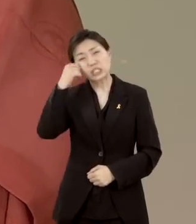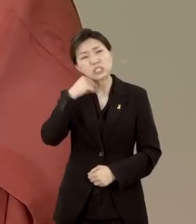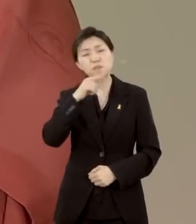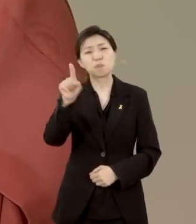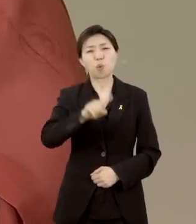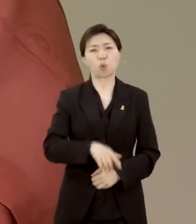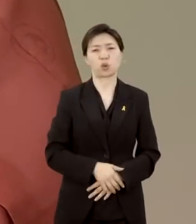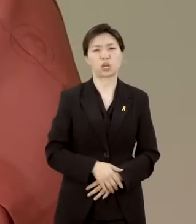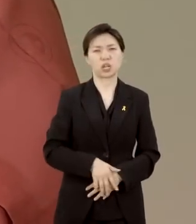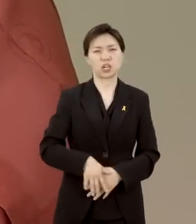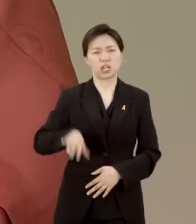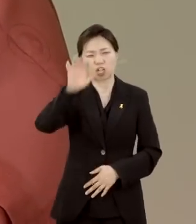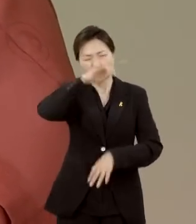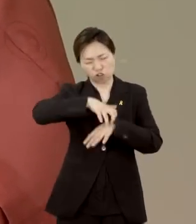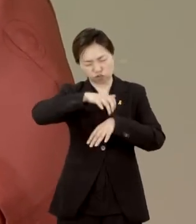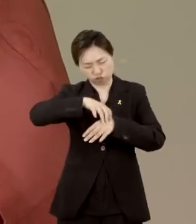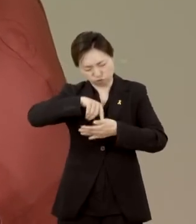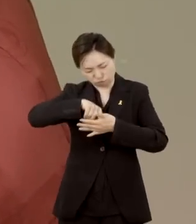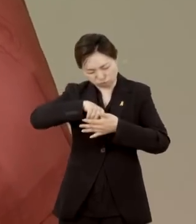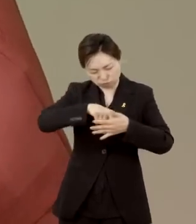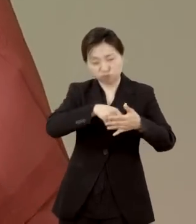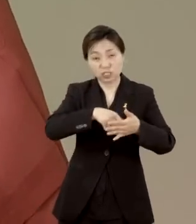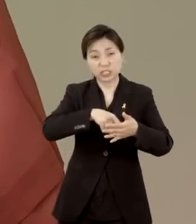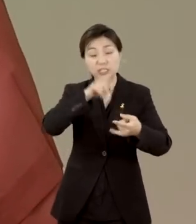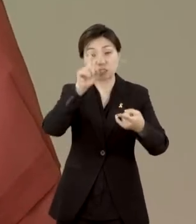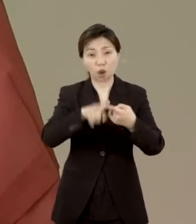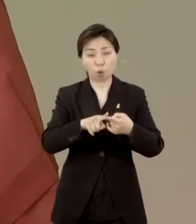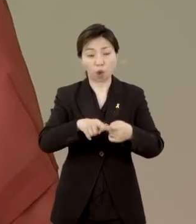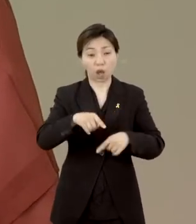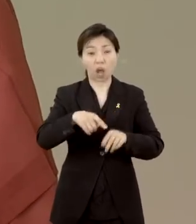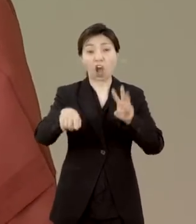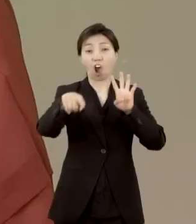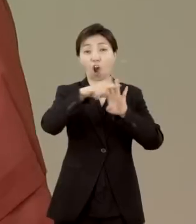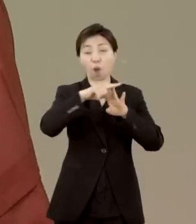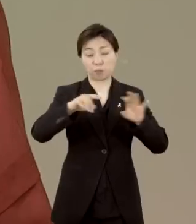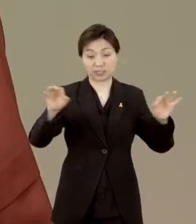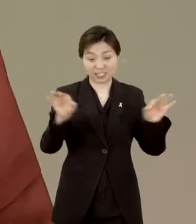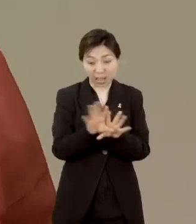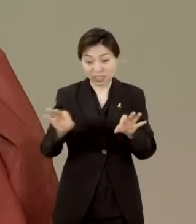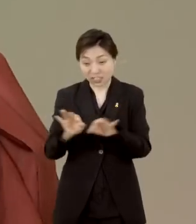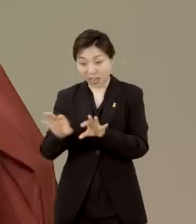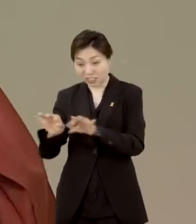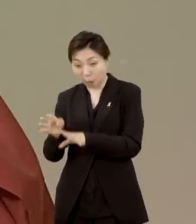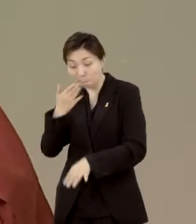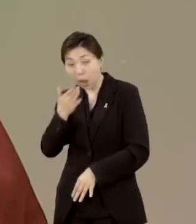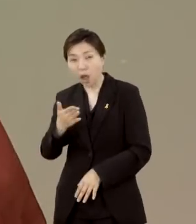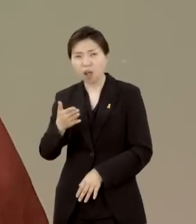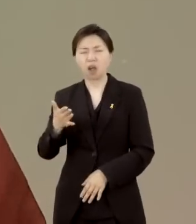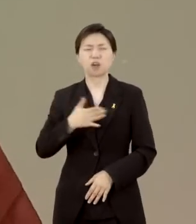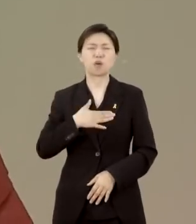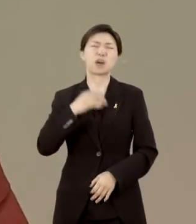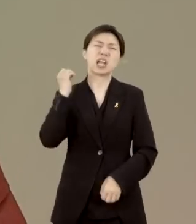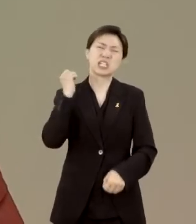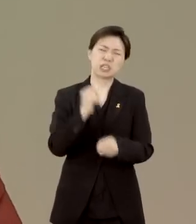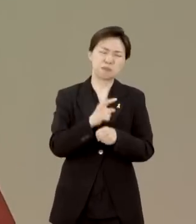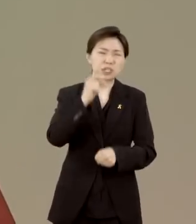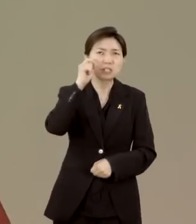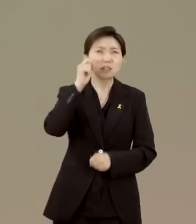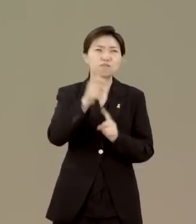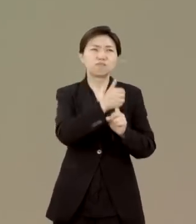수행한만큼 업의 습관이 쉽게 쉽게 바뀐다면 우리가 뭐 벌써 다